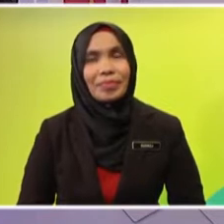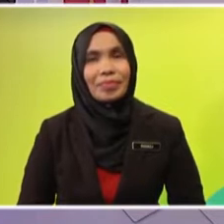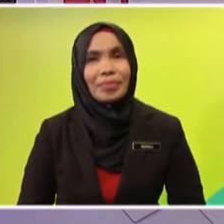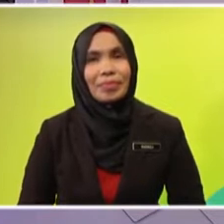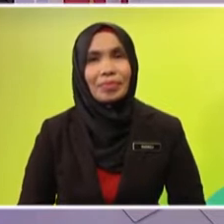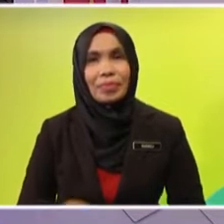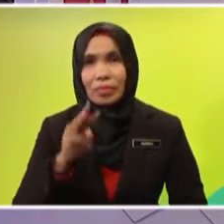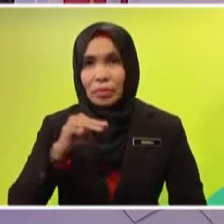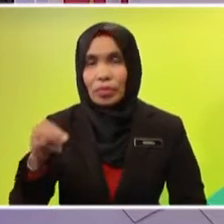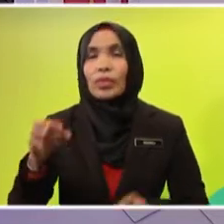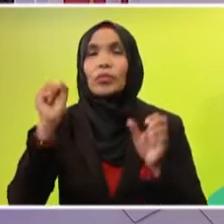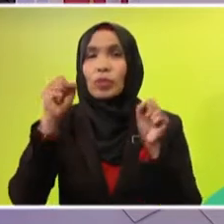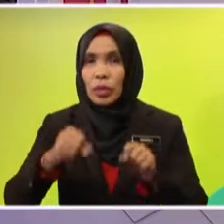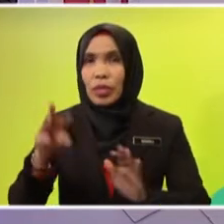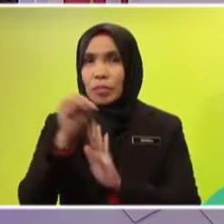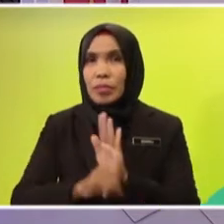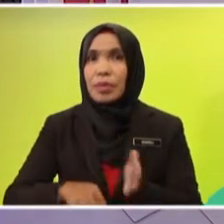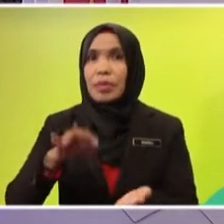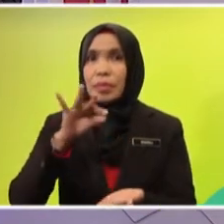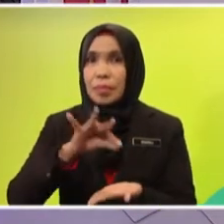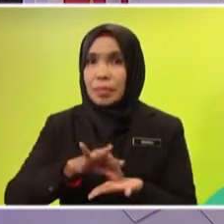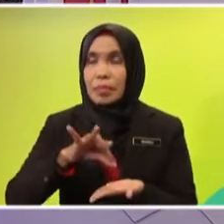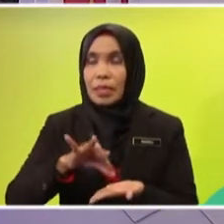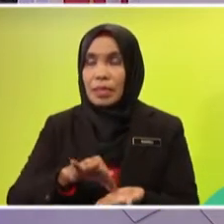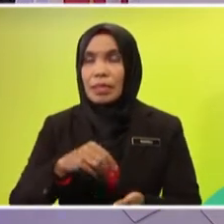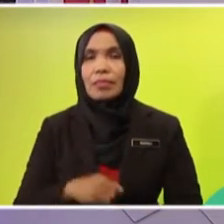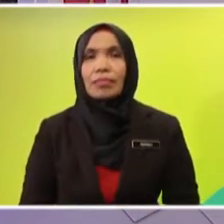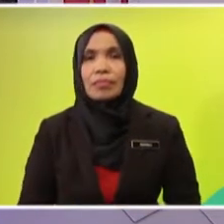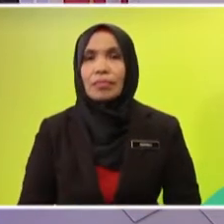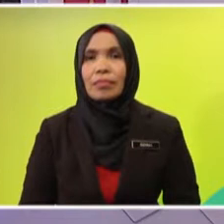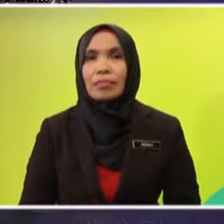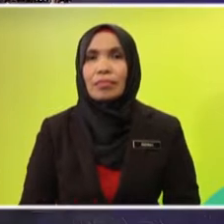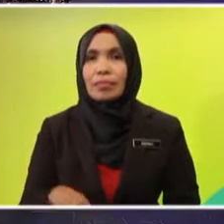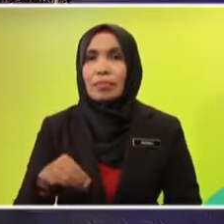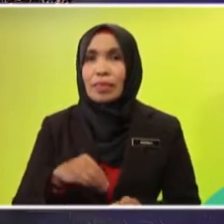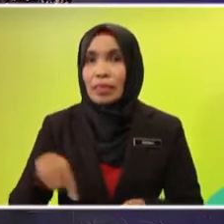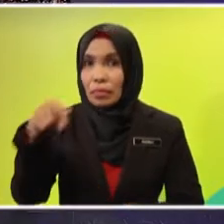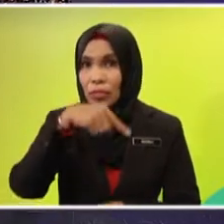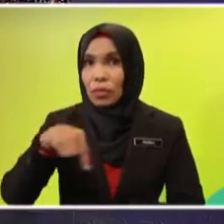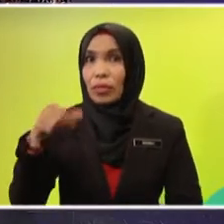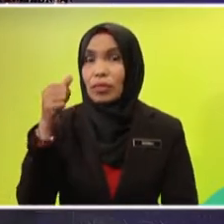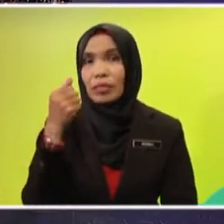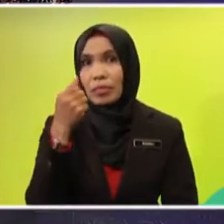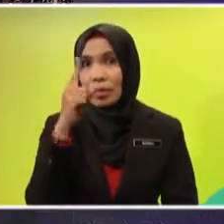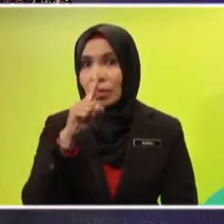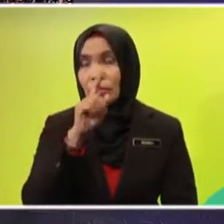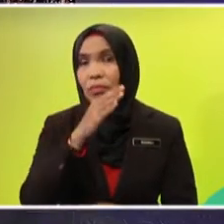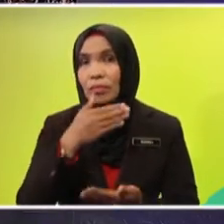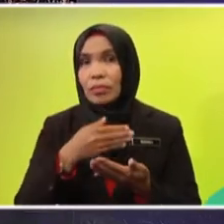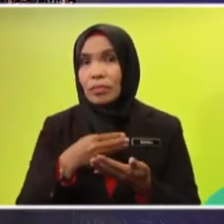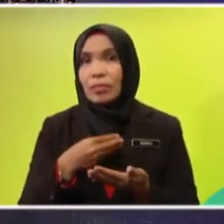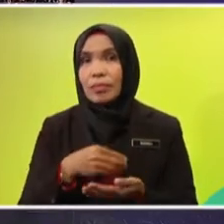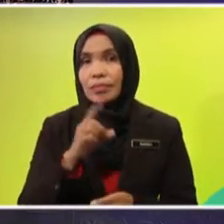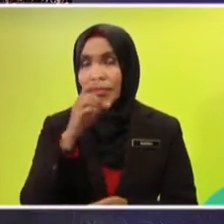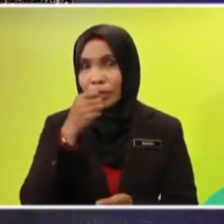murid boleh membilang objek dalam lingkungan 10 dengan betul Baiklah jadi cewek gua dekati rekor tadi kita ada